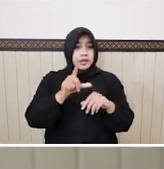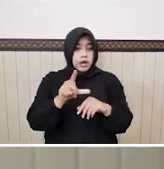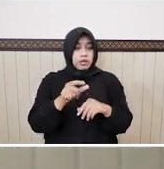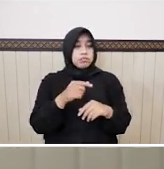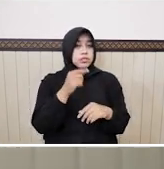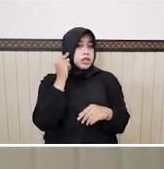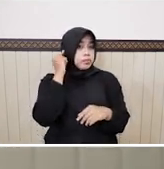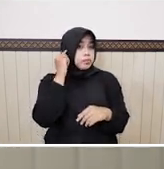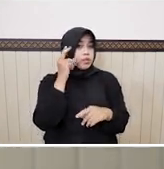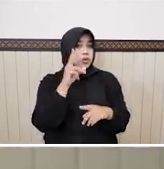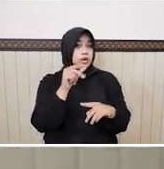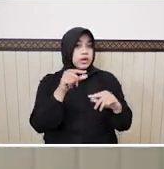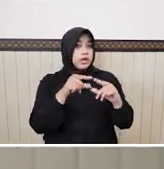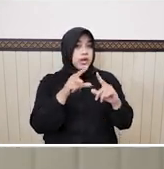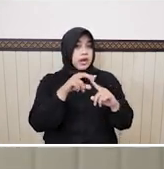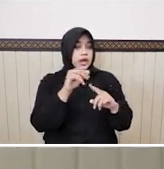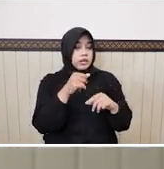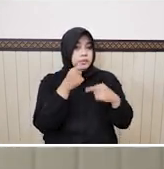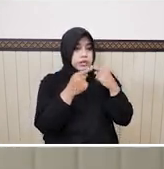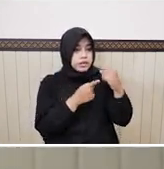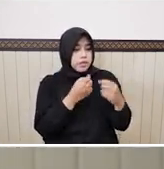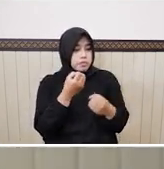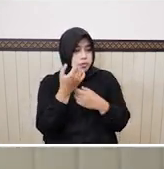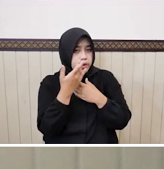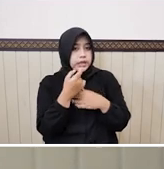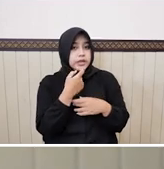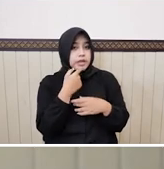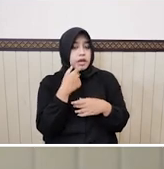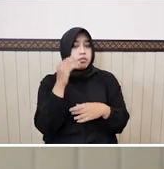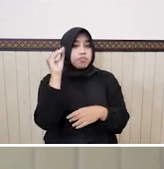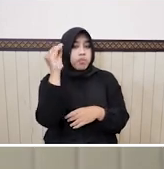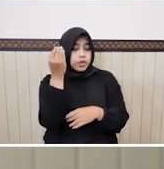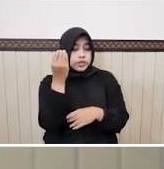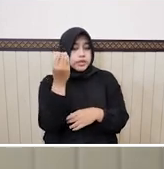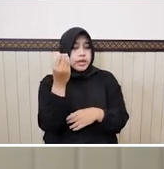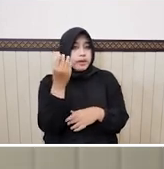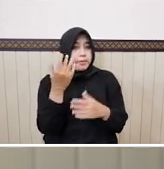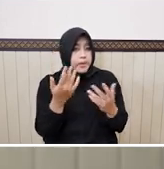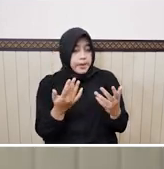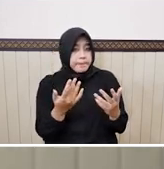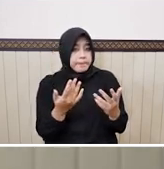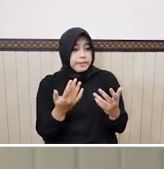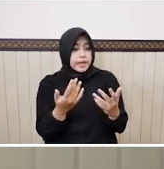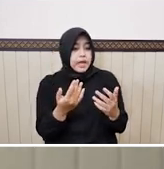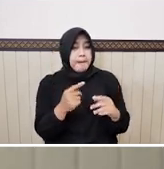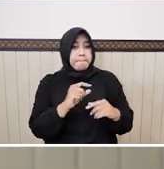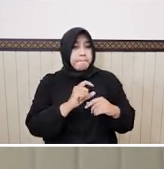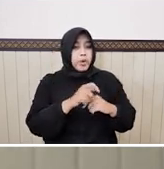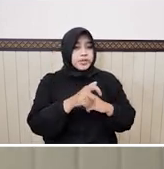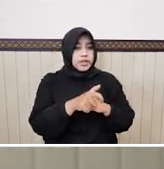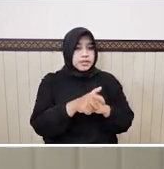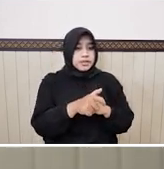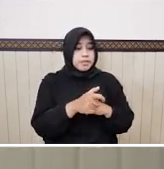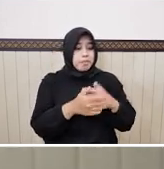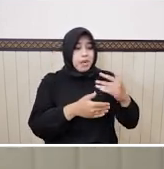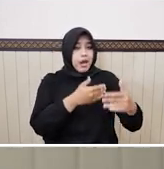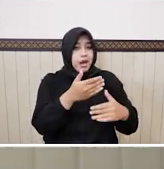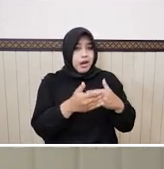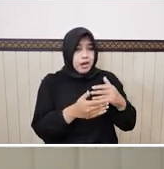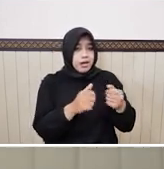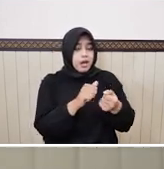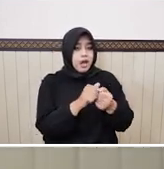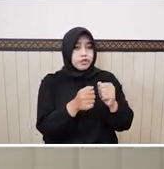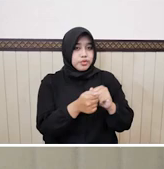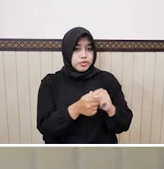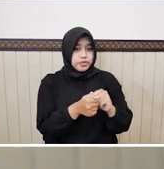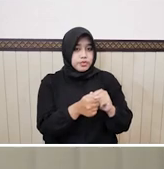sudah eh apa menyampaikan kepada atasan terkait dengan Ki proses penanganan suatu perkara